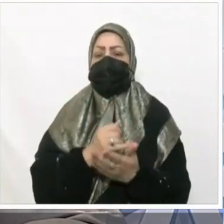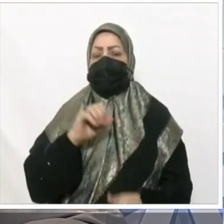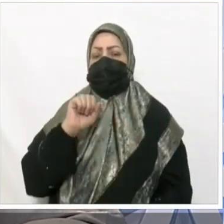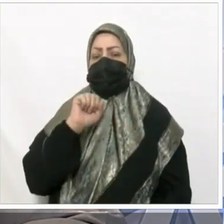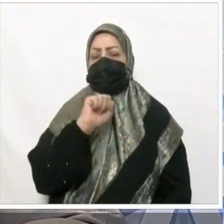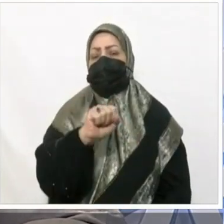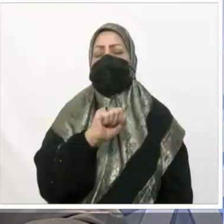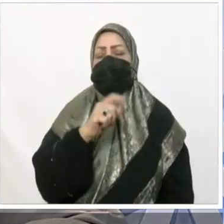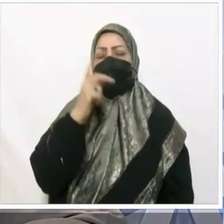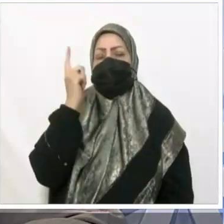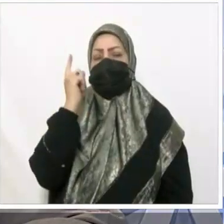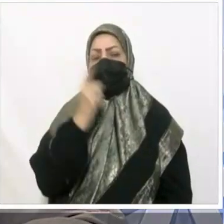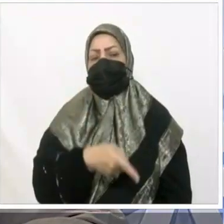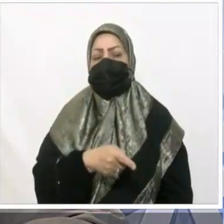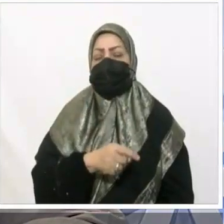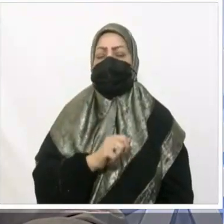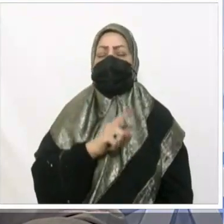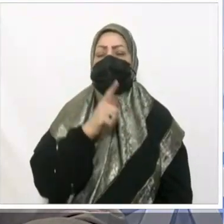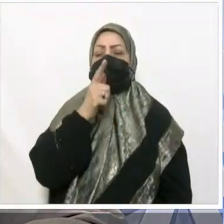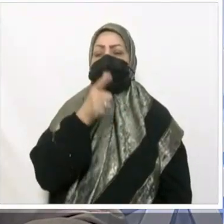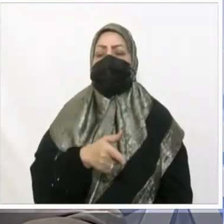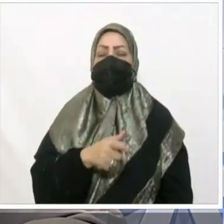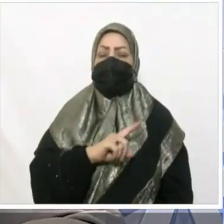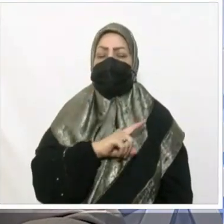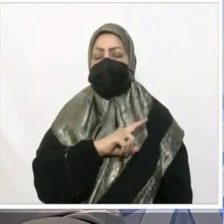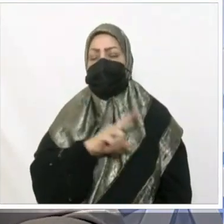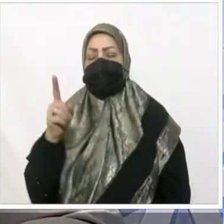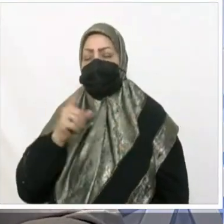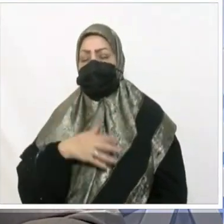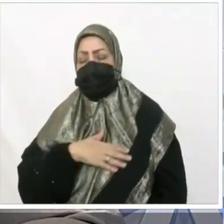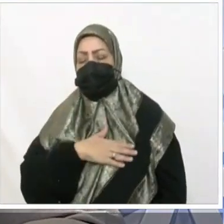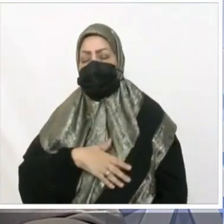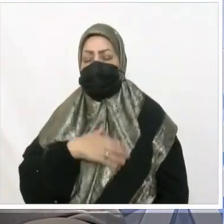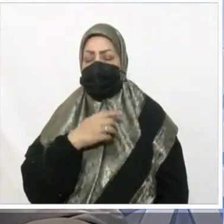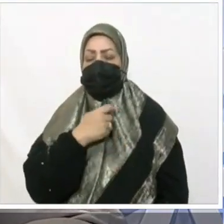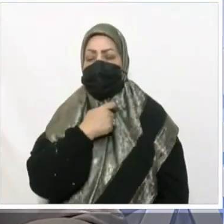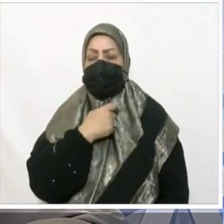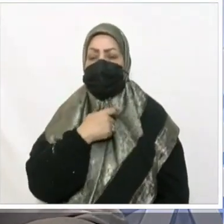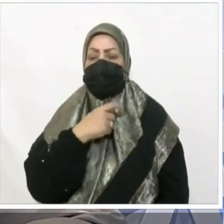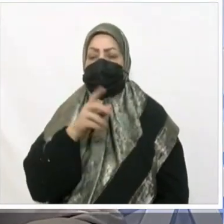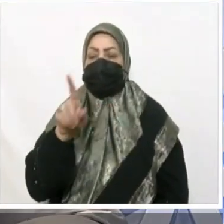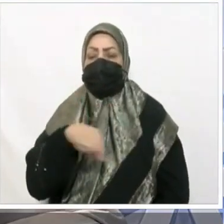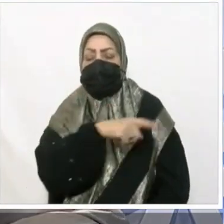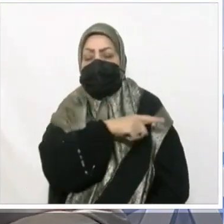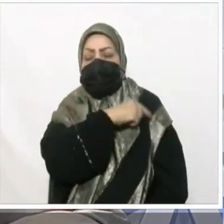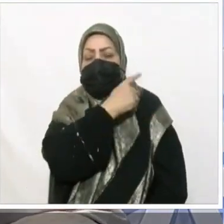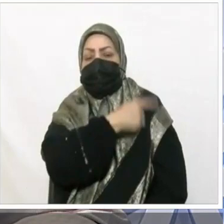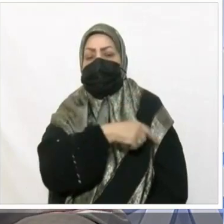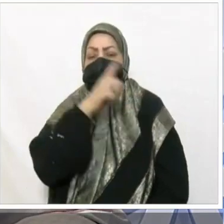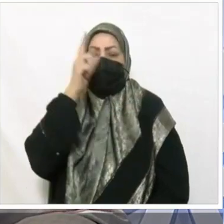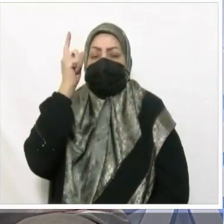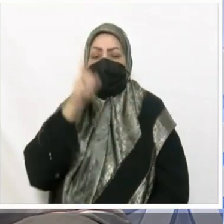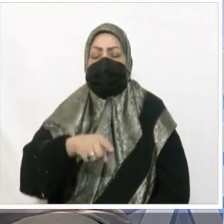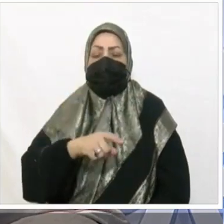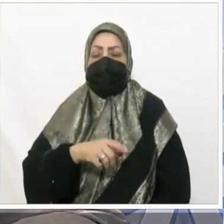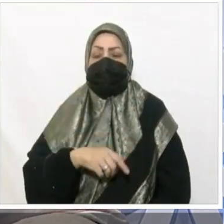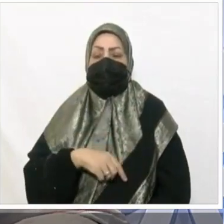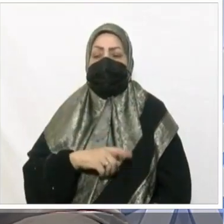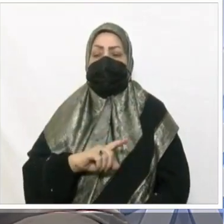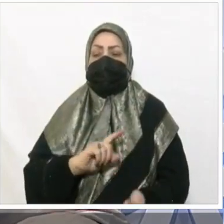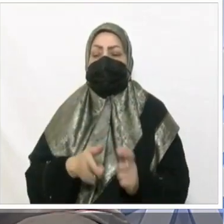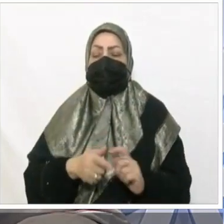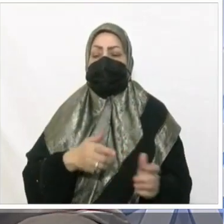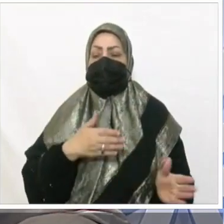حينما يستدل بها الإنسان لا بد أن يقرأ شرح العلماء لها، وإلا لماذا وضع